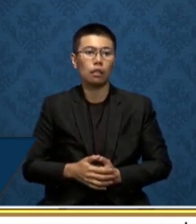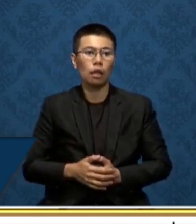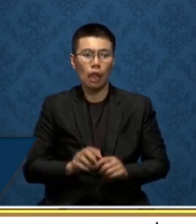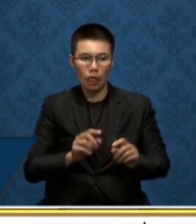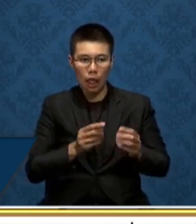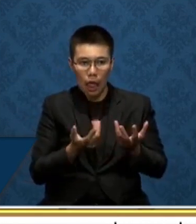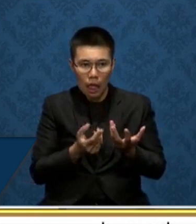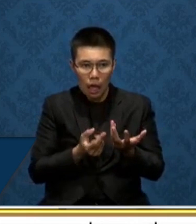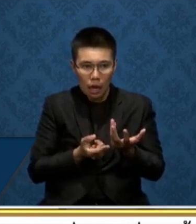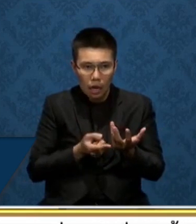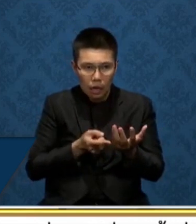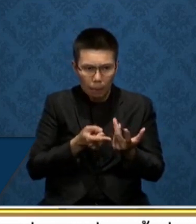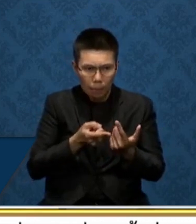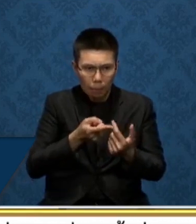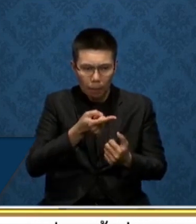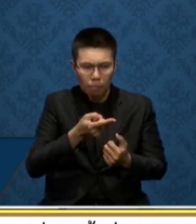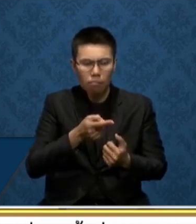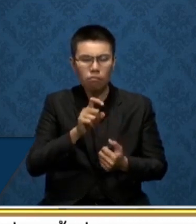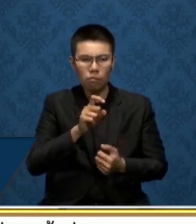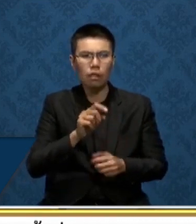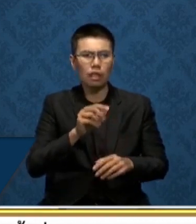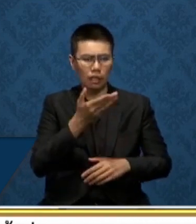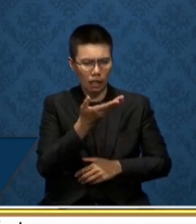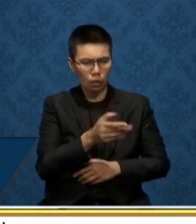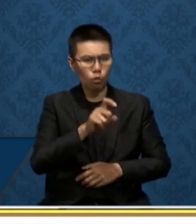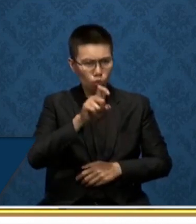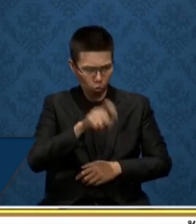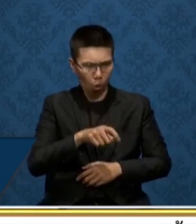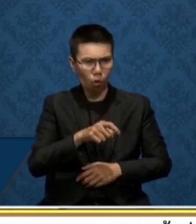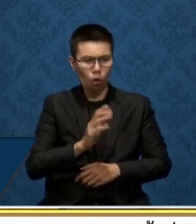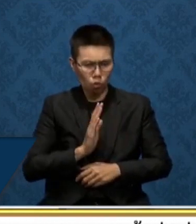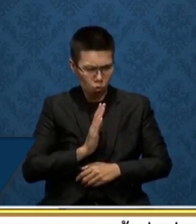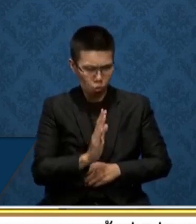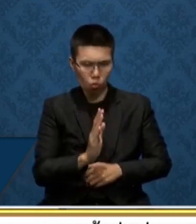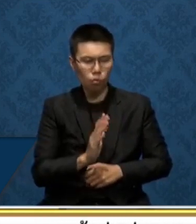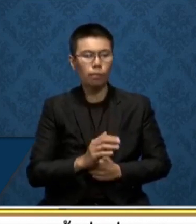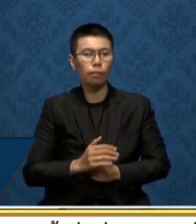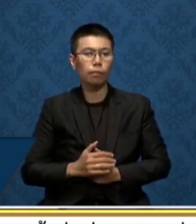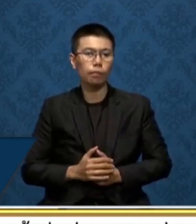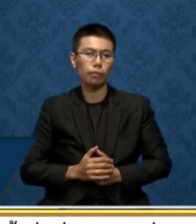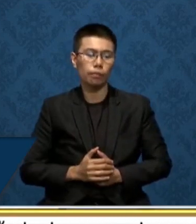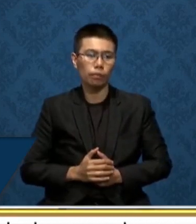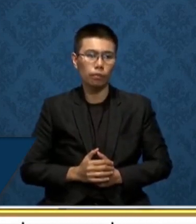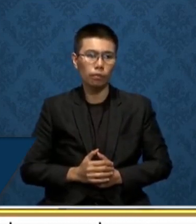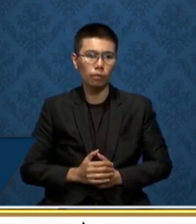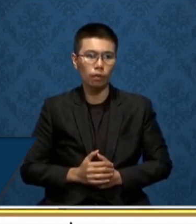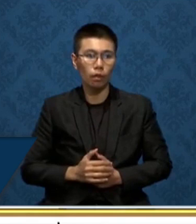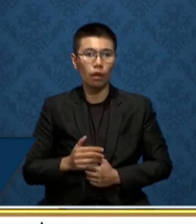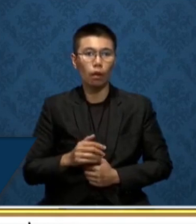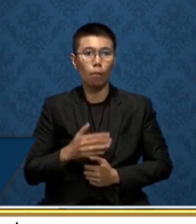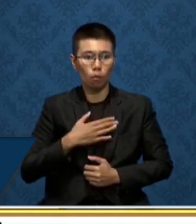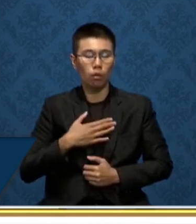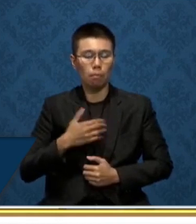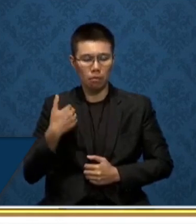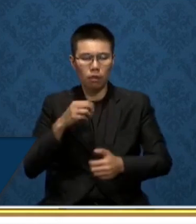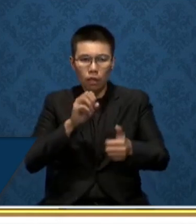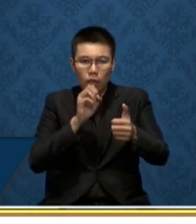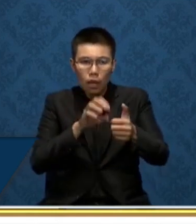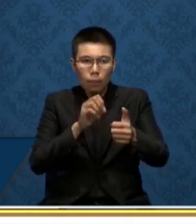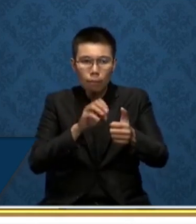ครับผมถึงอยากให้ท่านเก็บสถิติที่ตรงความเป็นจริงให้มากที่สุดนะครับเดี๋ยวผมจะมีข้อแนะนำอยู่ด้านหลังนะ